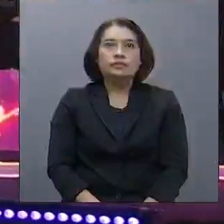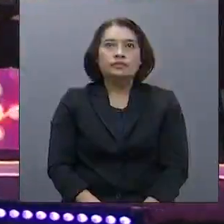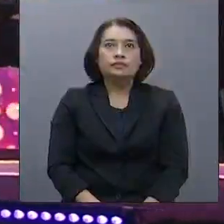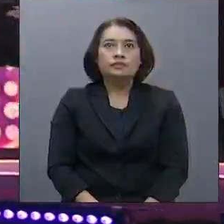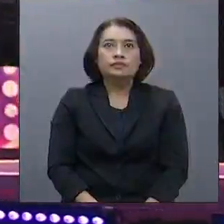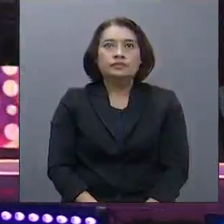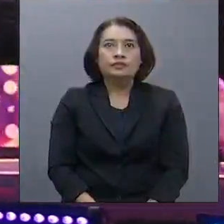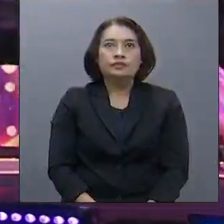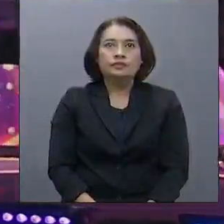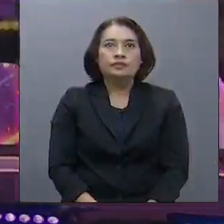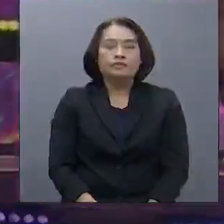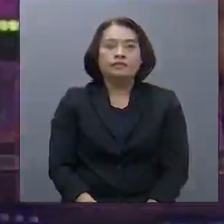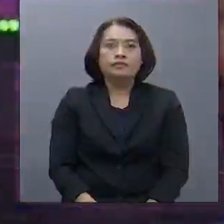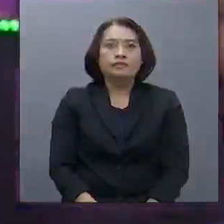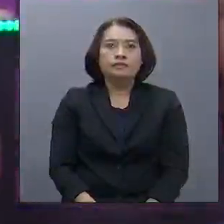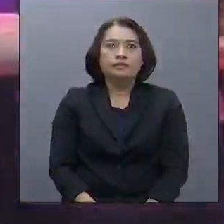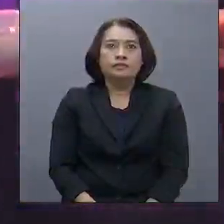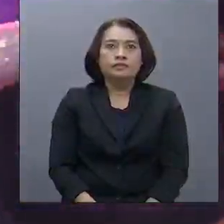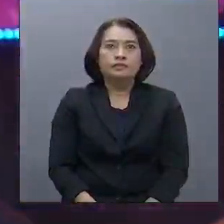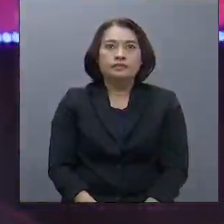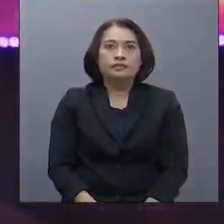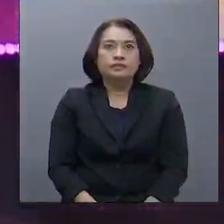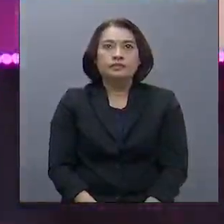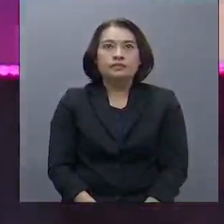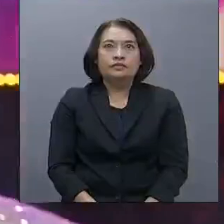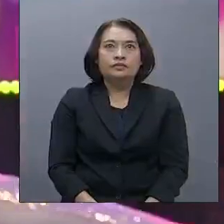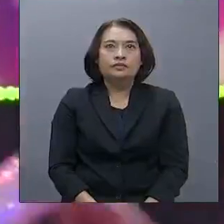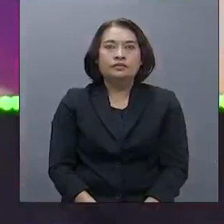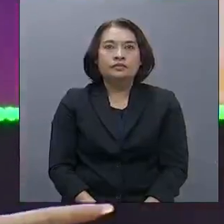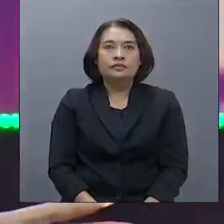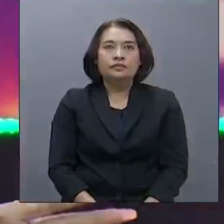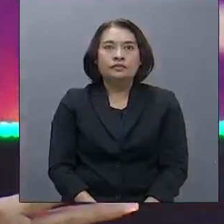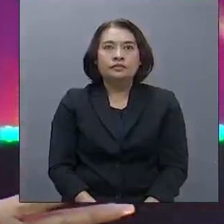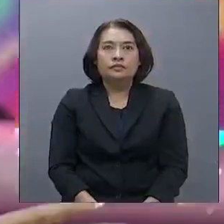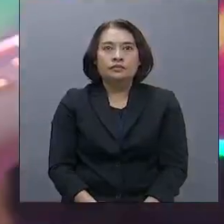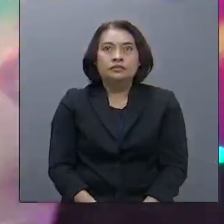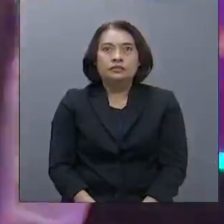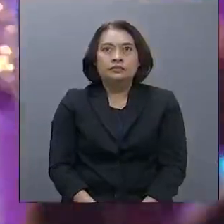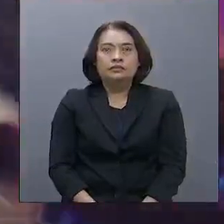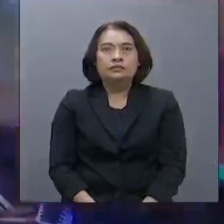อยากให้หัวเมียคนละ